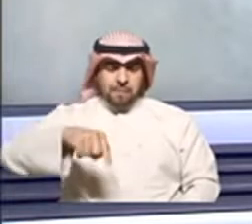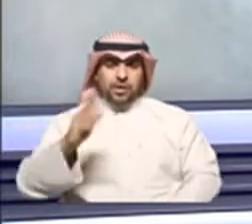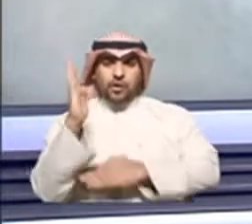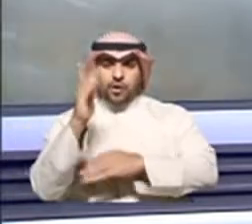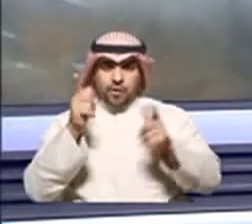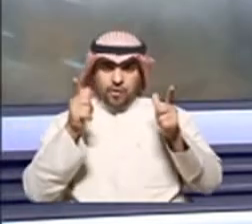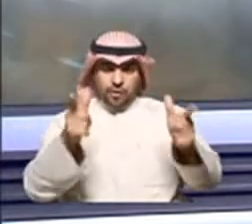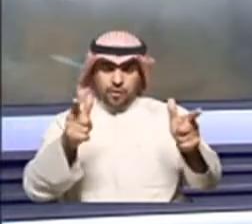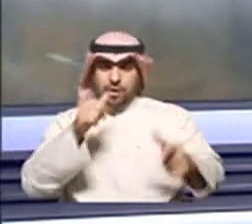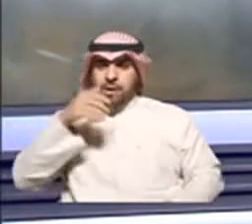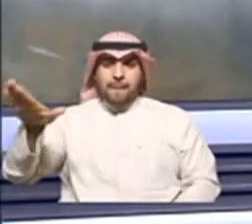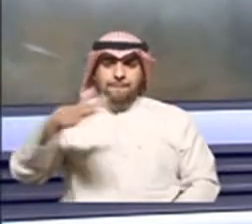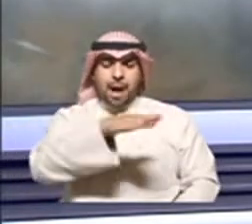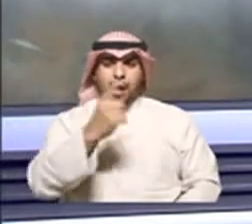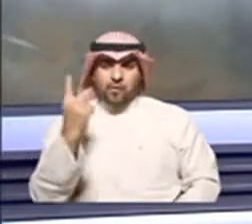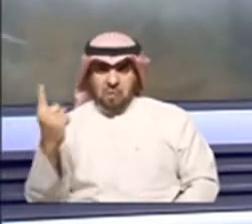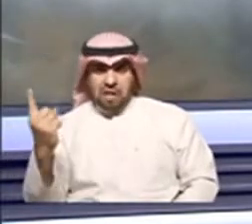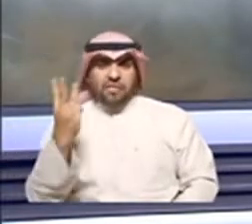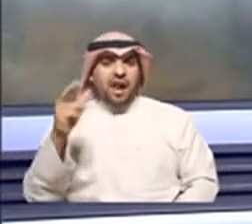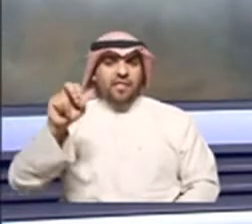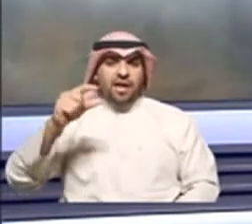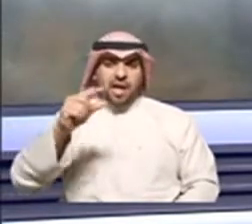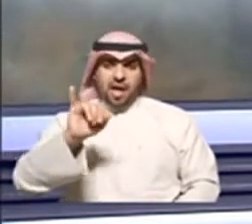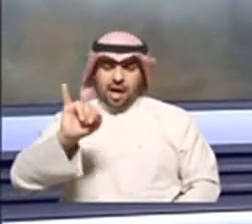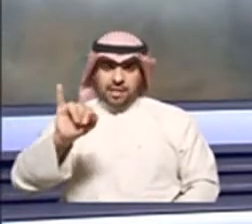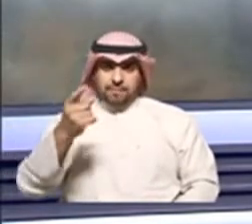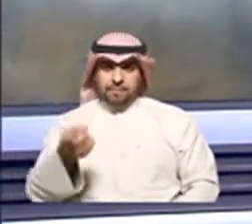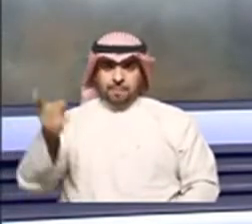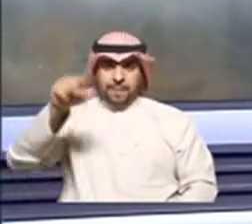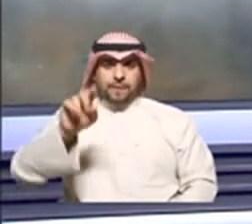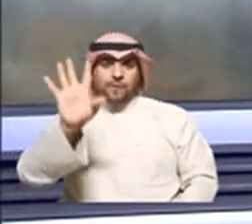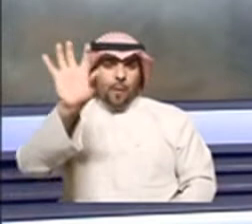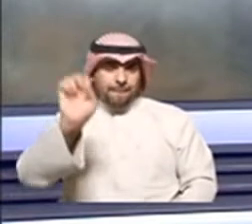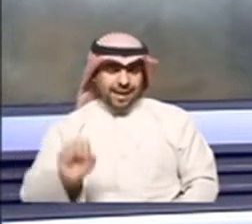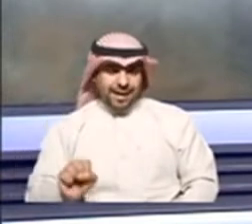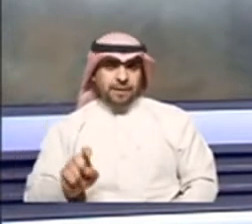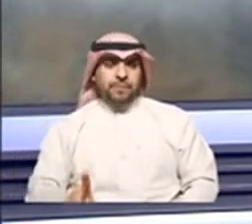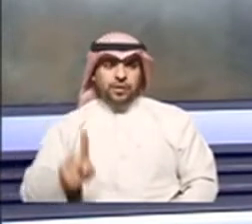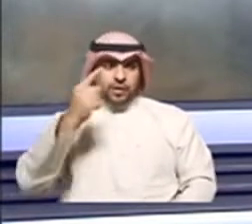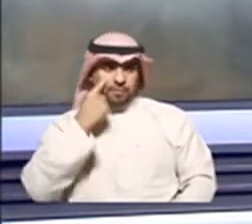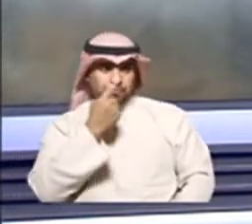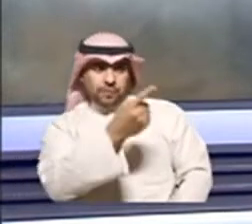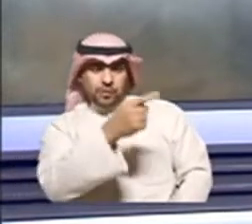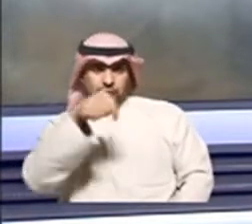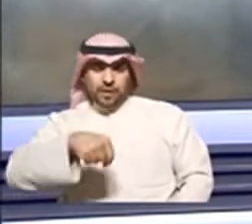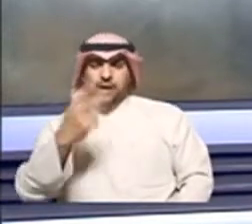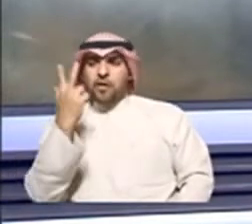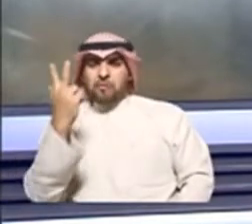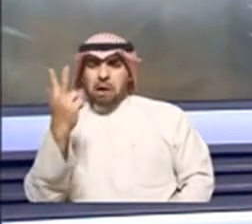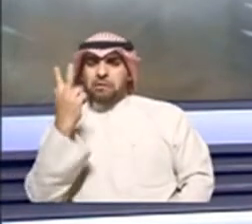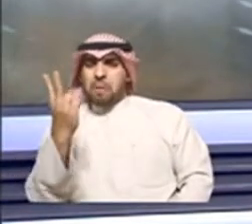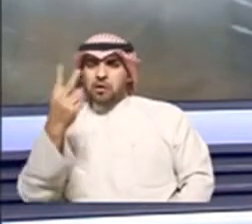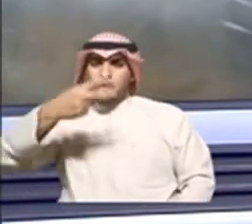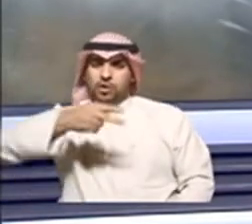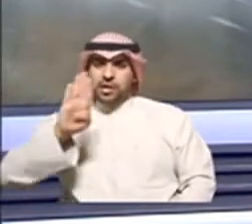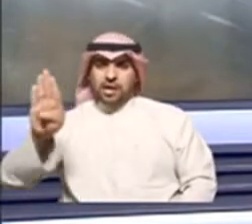يكون من 1 إلى 3 قدم. مساء يوم الغد بإذن الله الرياح راح تتراجع شوي، سرعتها راح تكون من 8 إلى 28 كيلومتر في الساعة مع عبور السحب بين